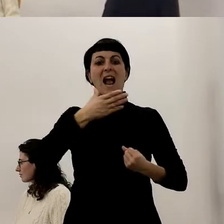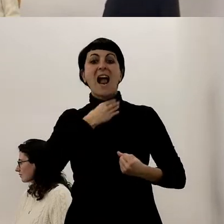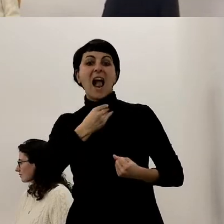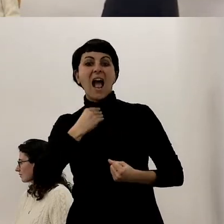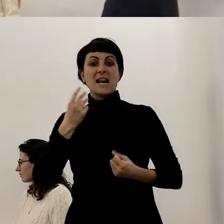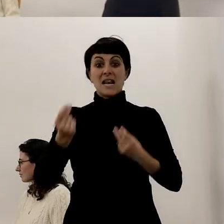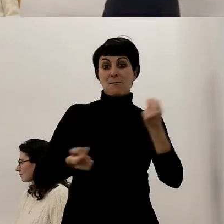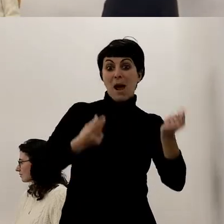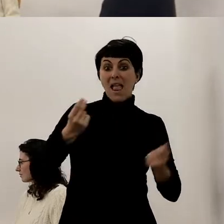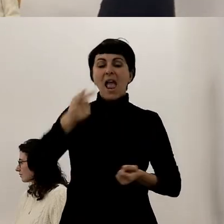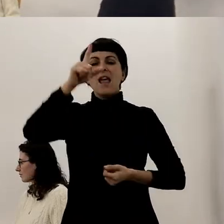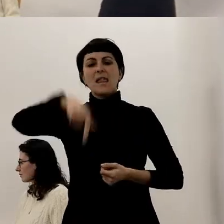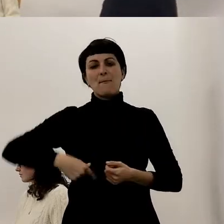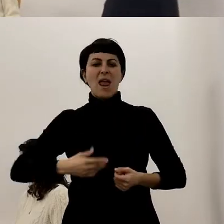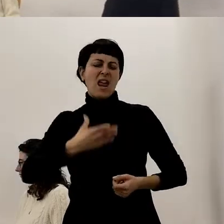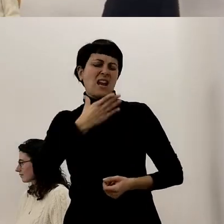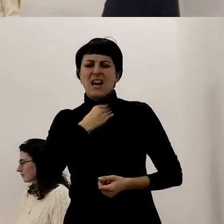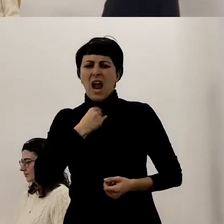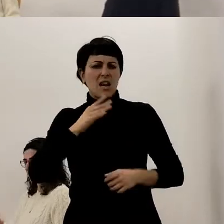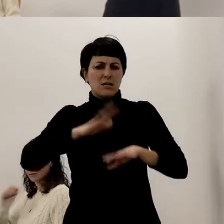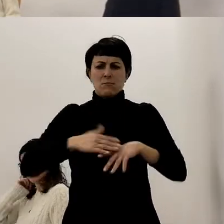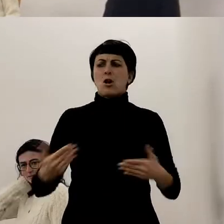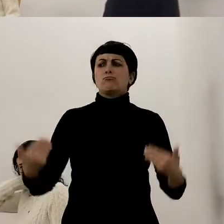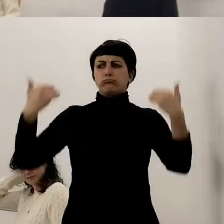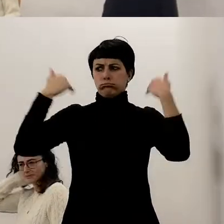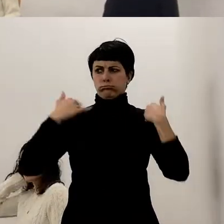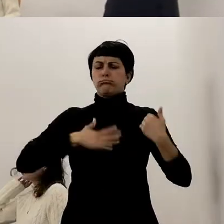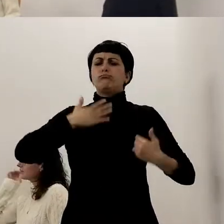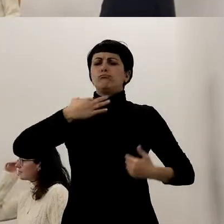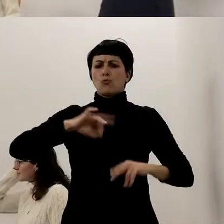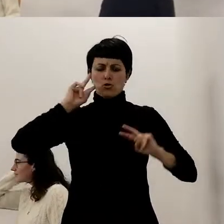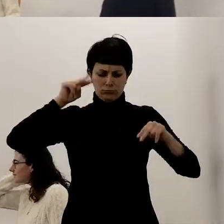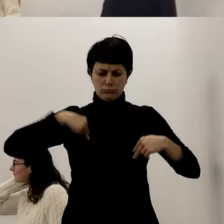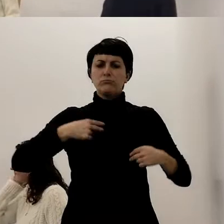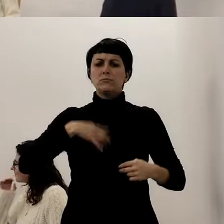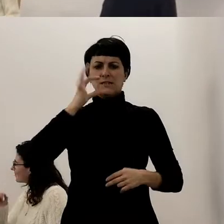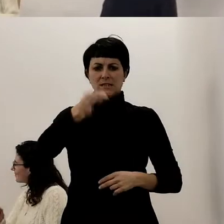i de l'entusiasme que un mostri per aixecar un gegant.